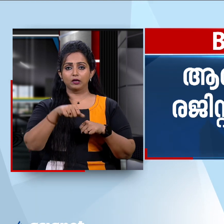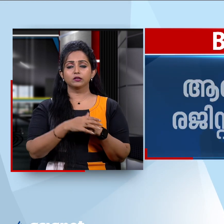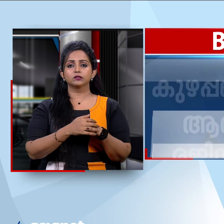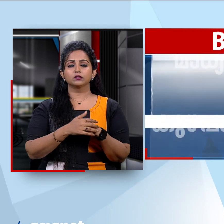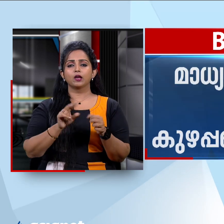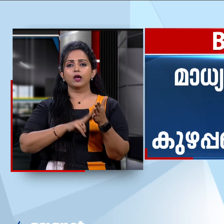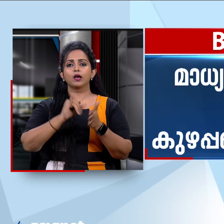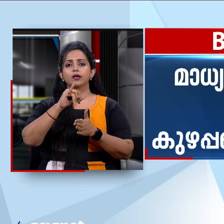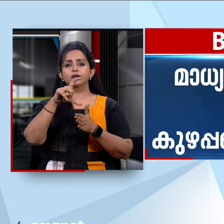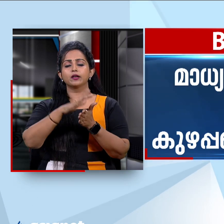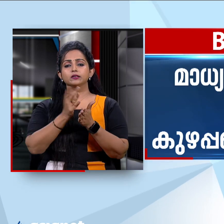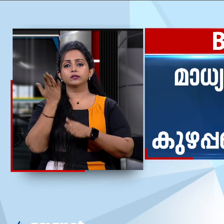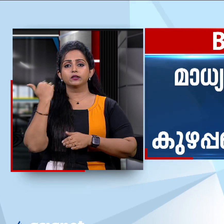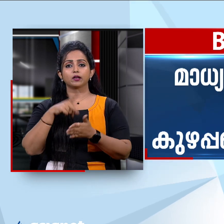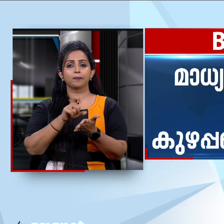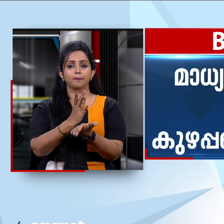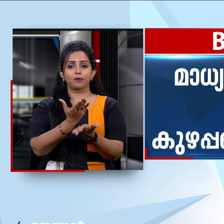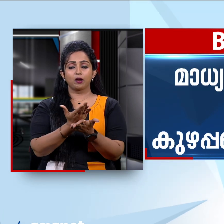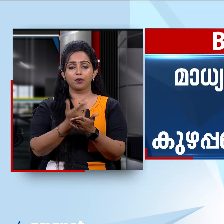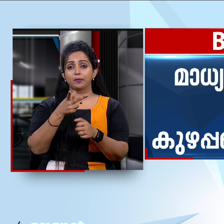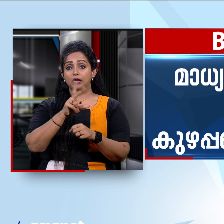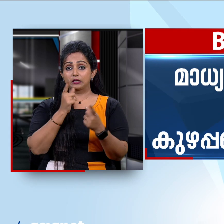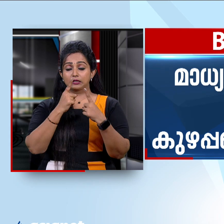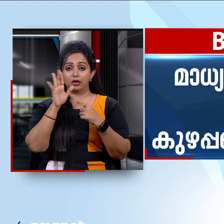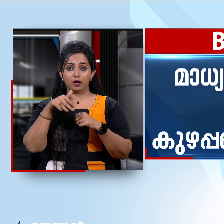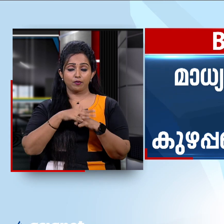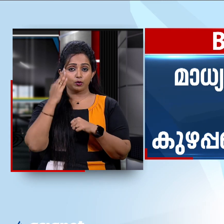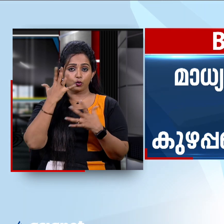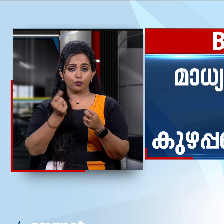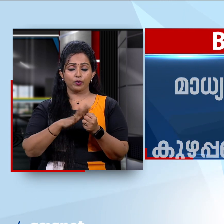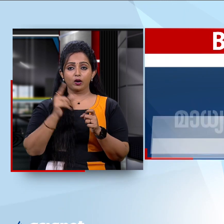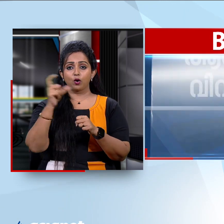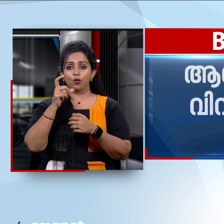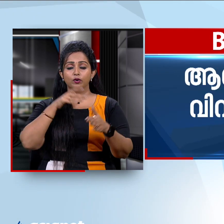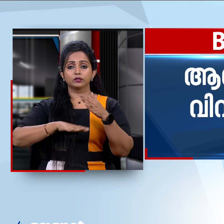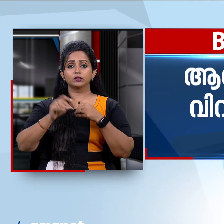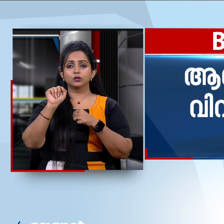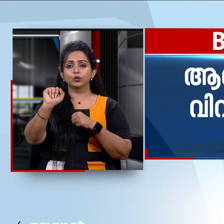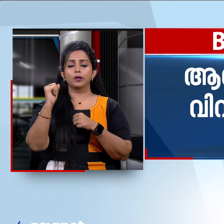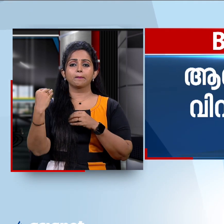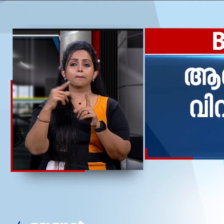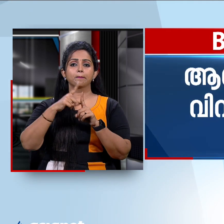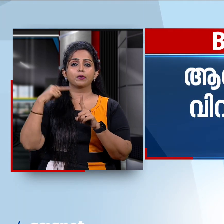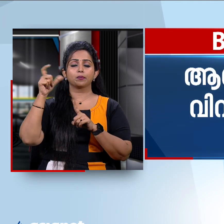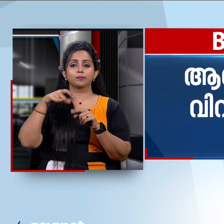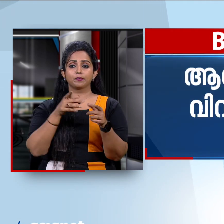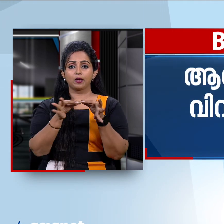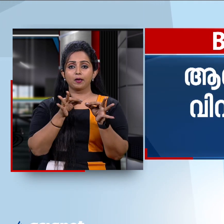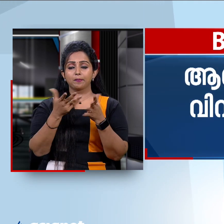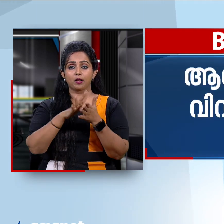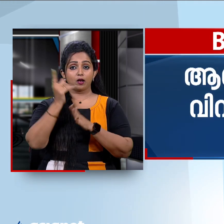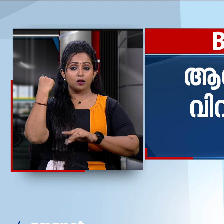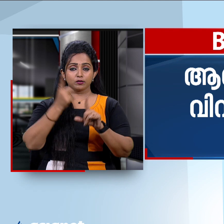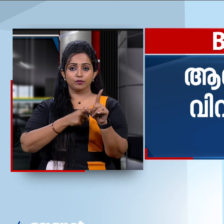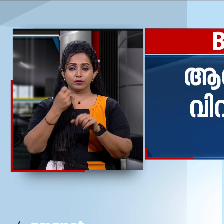വീണ്ടും ഒരു പുനഃപരിശോധന ഉണ്ടാകുമോ എന്നുമാണ് ഇനി അറിയേണ്ടത്. കോളേജ് പ്രിൻസിപ്പൾ വ്യക്തമാക്കുന്നത് കഴിഞ്ഞ വർഷം തന്നെ നിരവധി തവണ ഉന്നത വിദ്യാഭ്യാസ